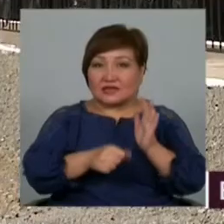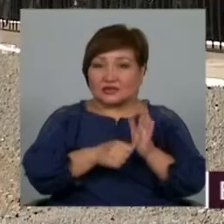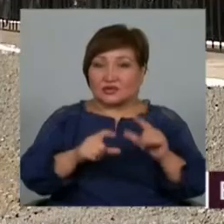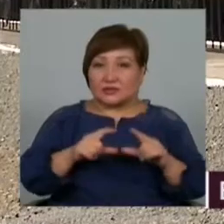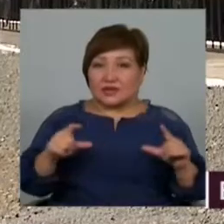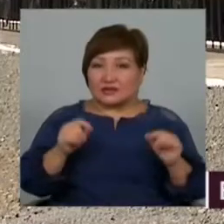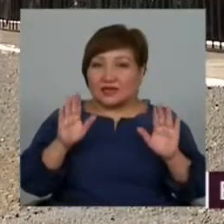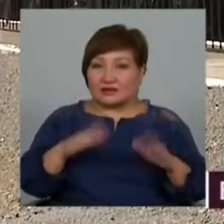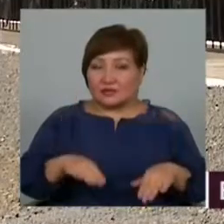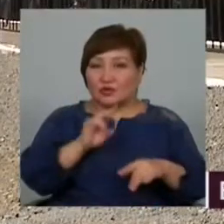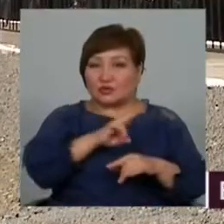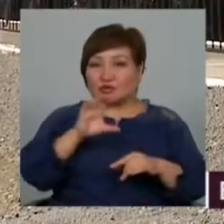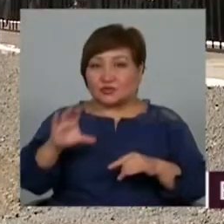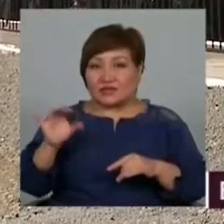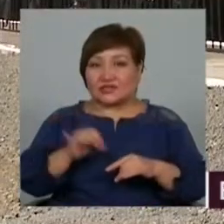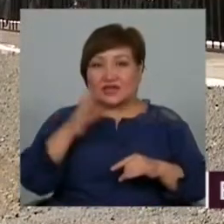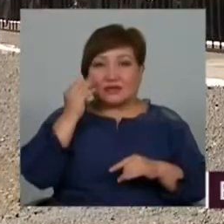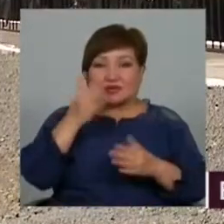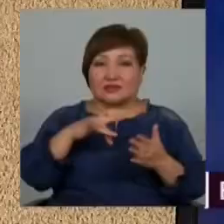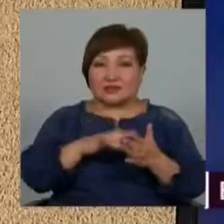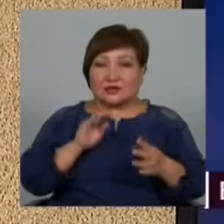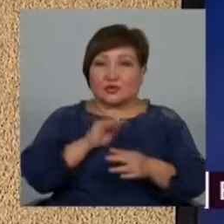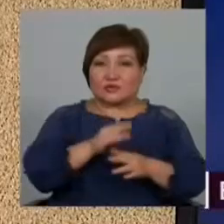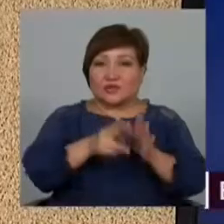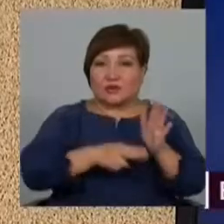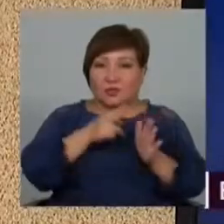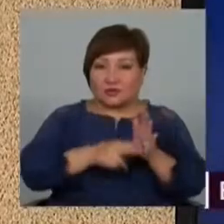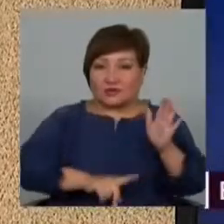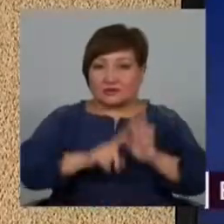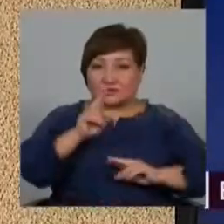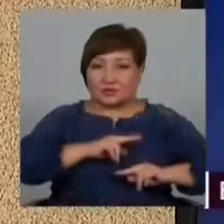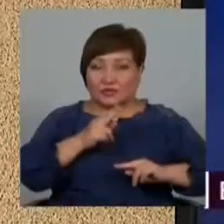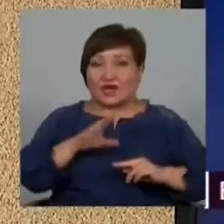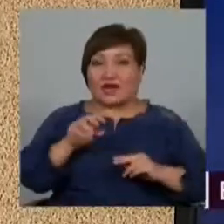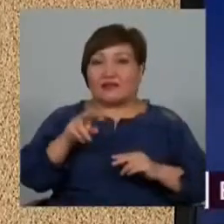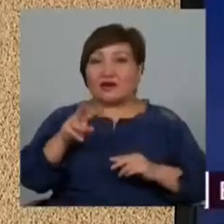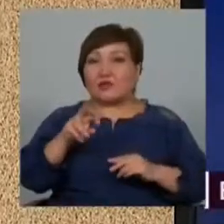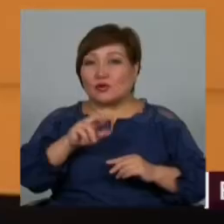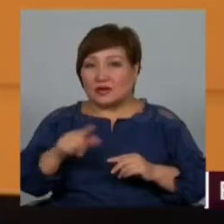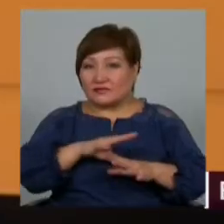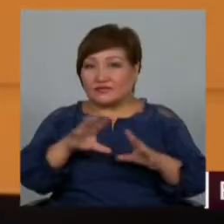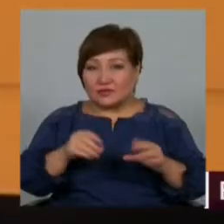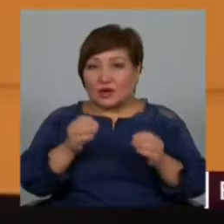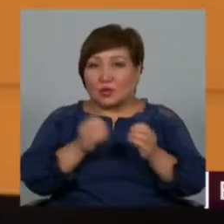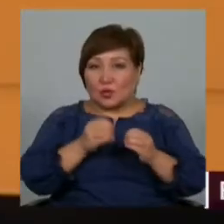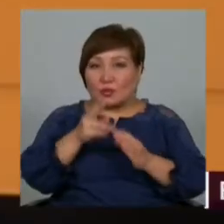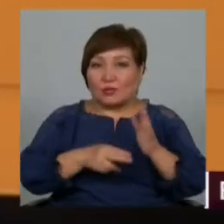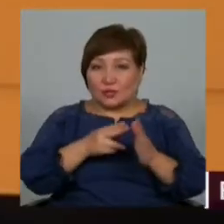бөлек Нұрсұлтан және Алматы қалаларынан қосымша пойыздар іске қосылды. Биыл Алакөлге барлығы 10 пойыз қатынайтын болады.